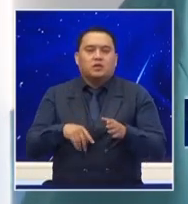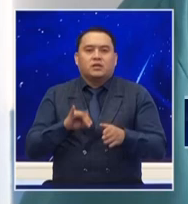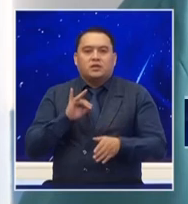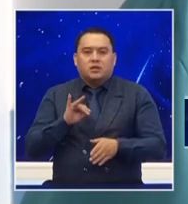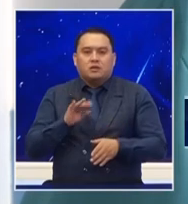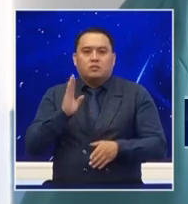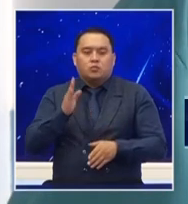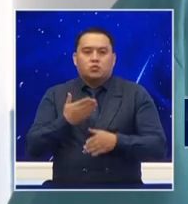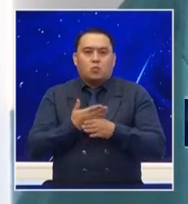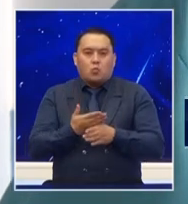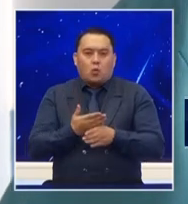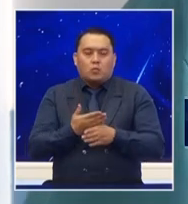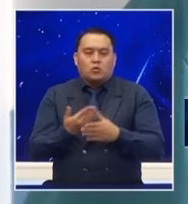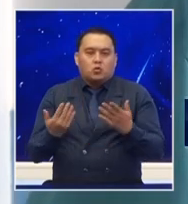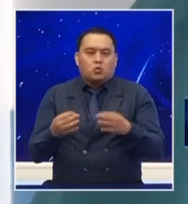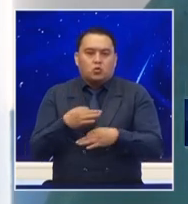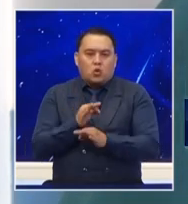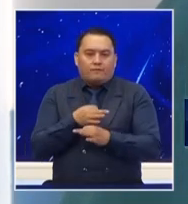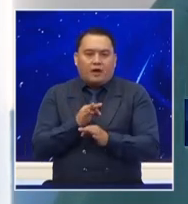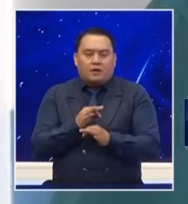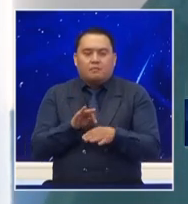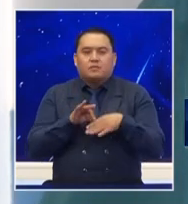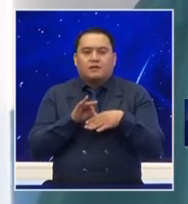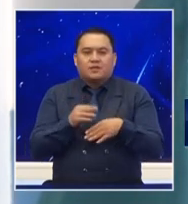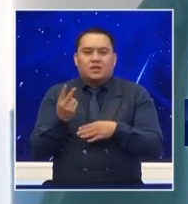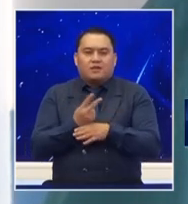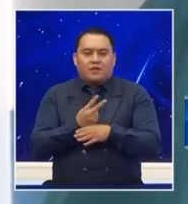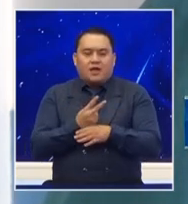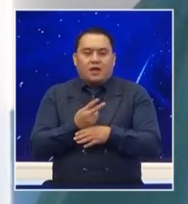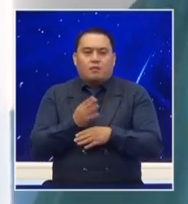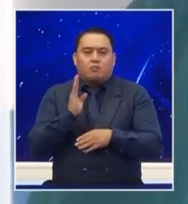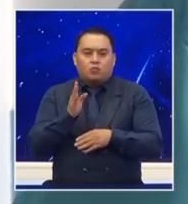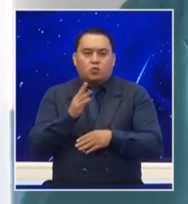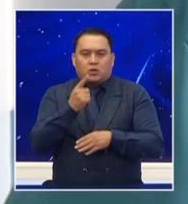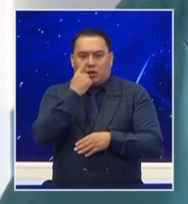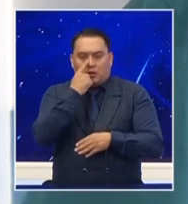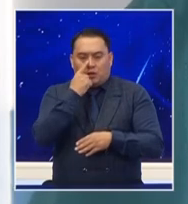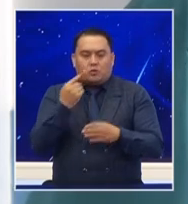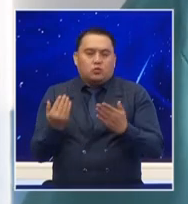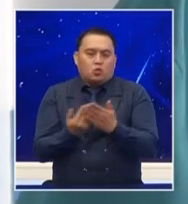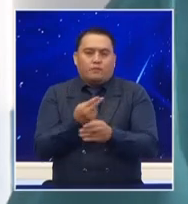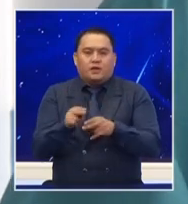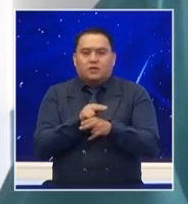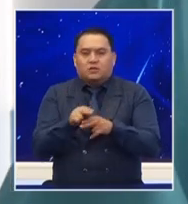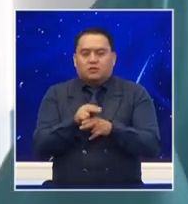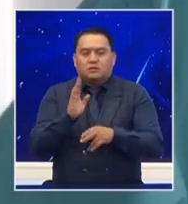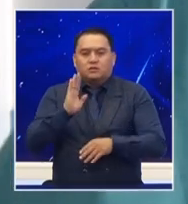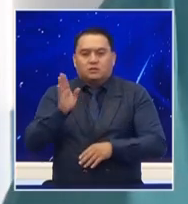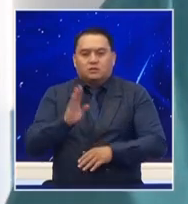ухе будет с помощью нового микроскопа проведена. И две операции – это с помощью новой эндоскопической стойки будут